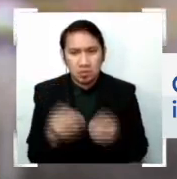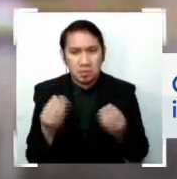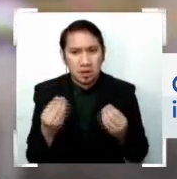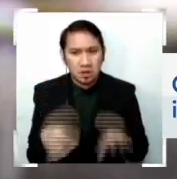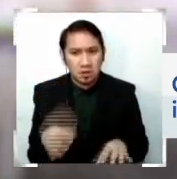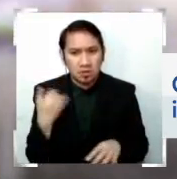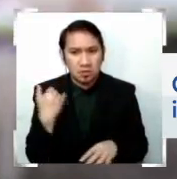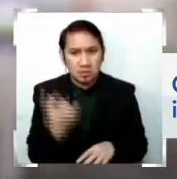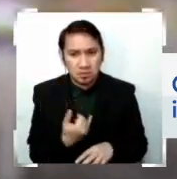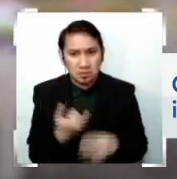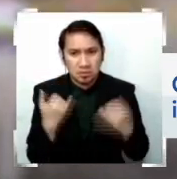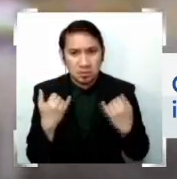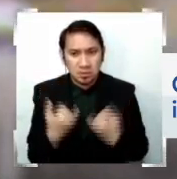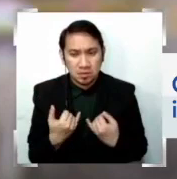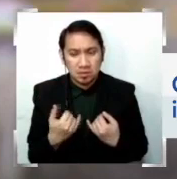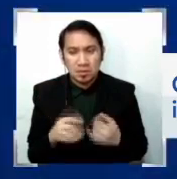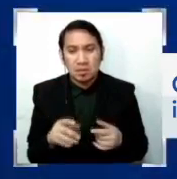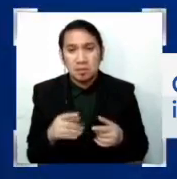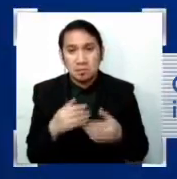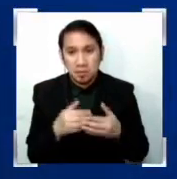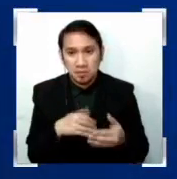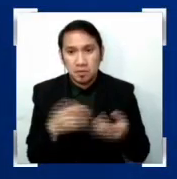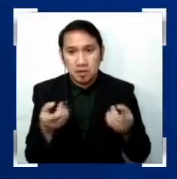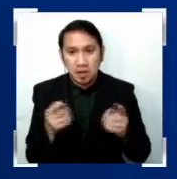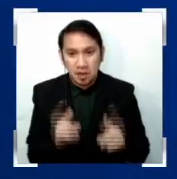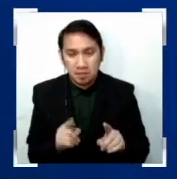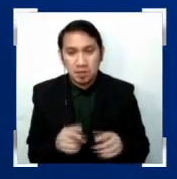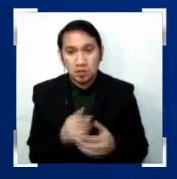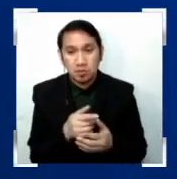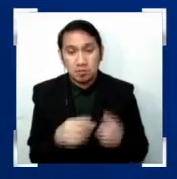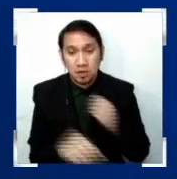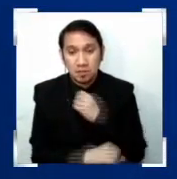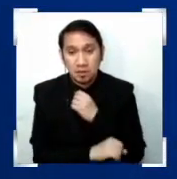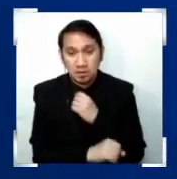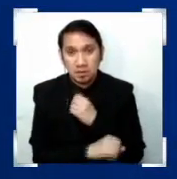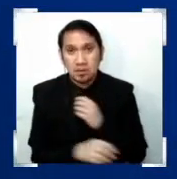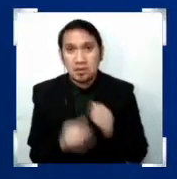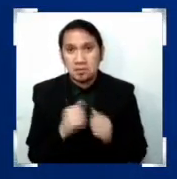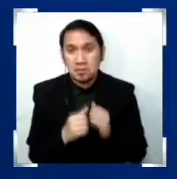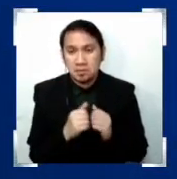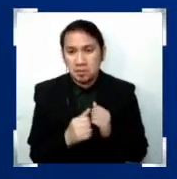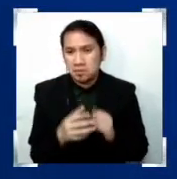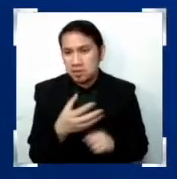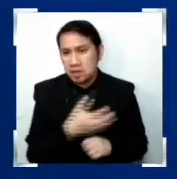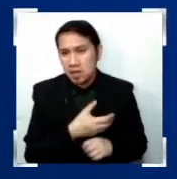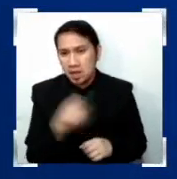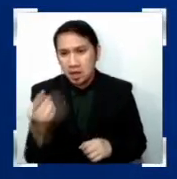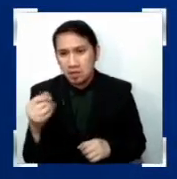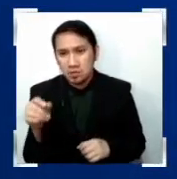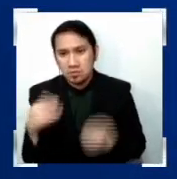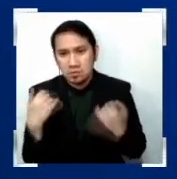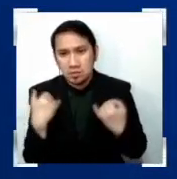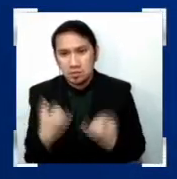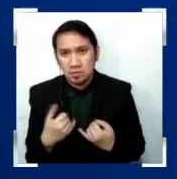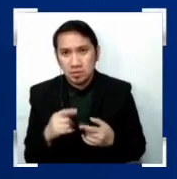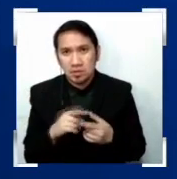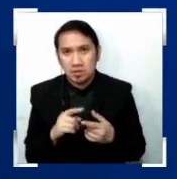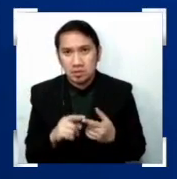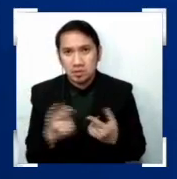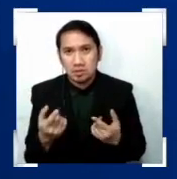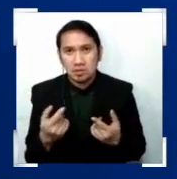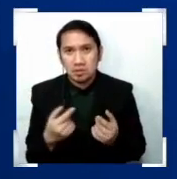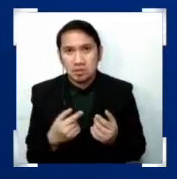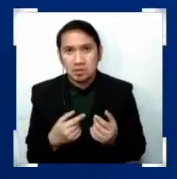shop bago pa man mangyari ang pang-hold up. Yung mga alahas po nilalatas po niya sa pawn shop, ano yun ang sabi ng may-ari? Pinapatawad naman itong